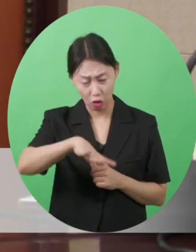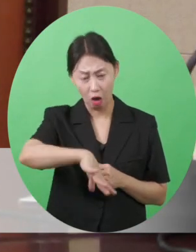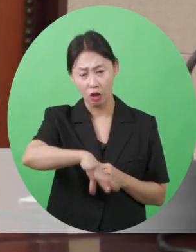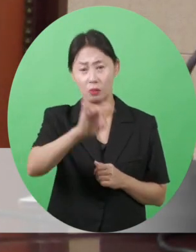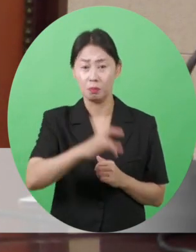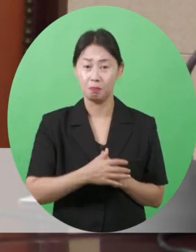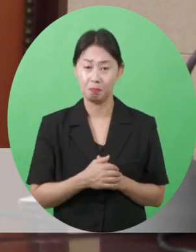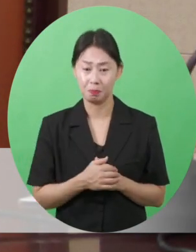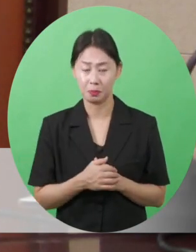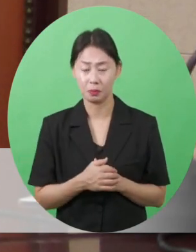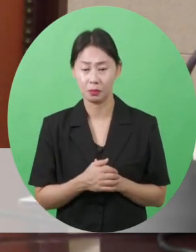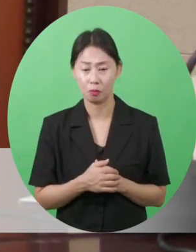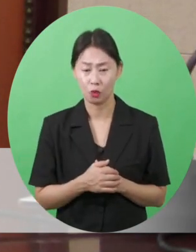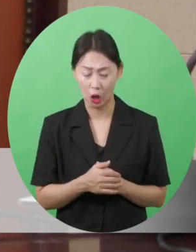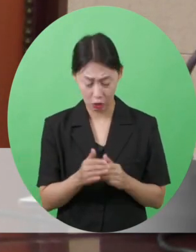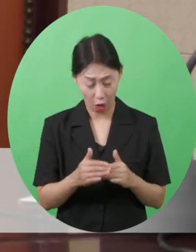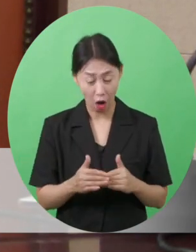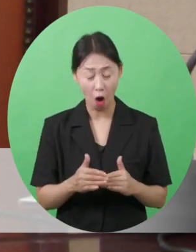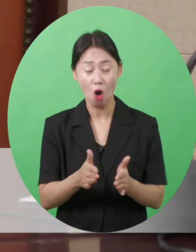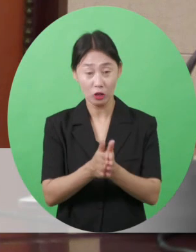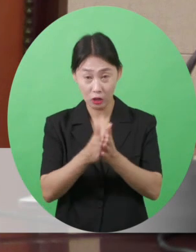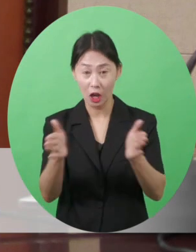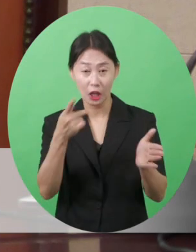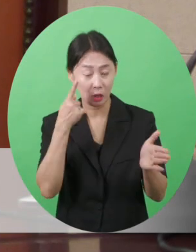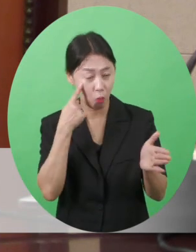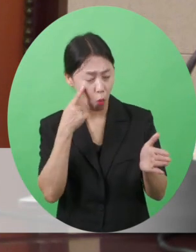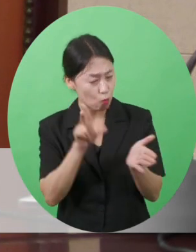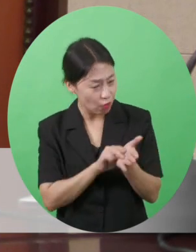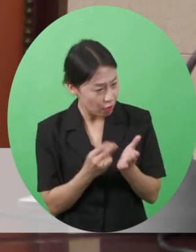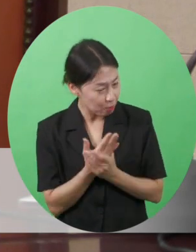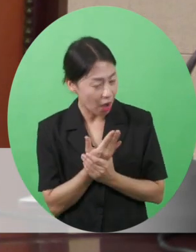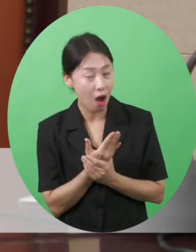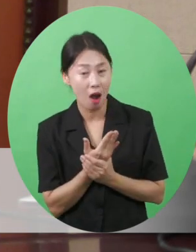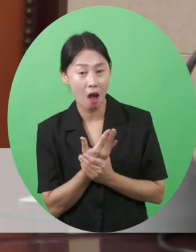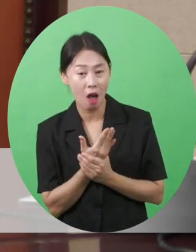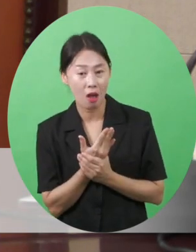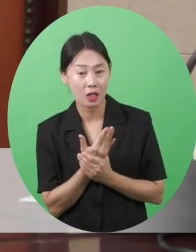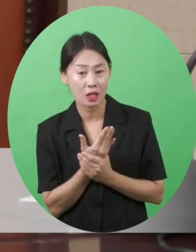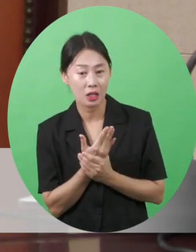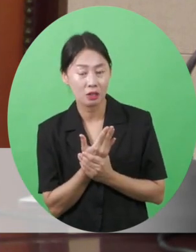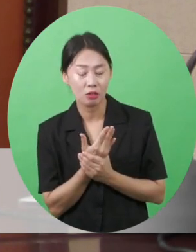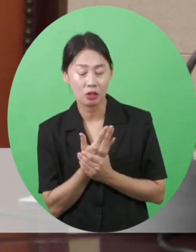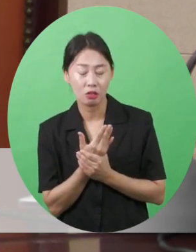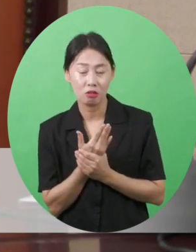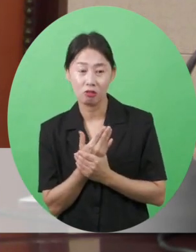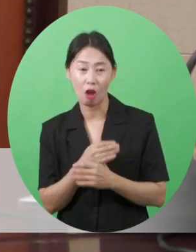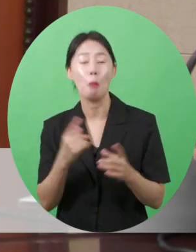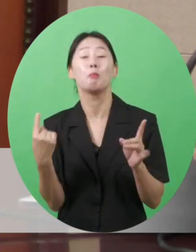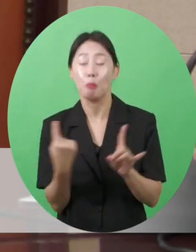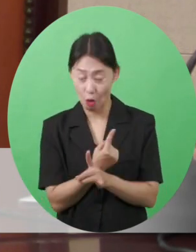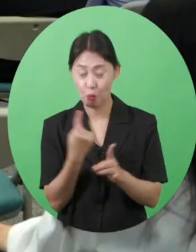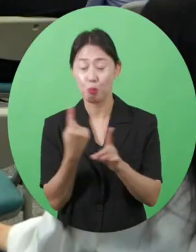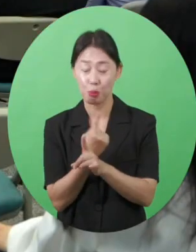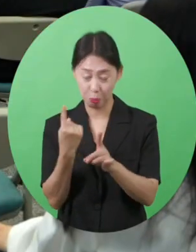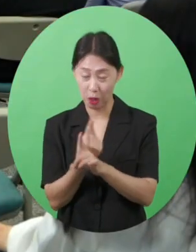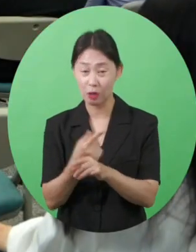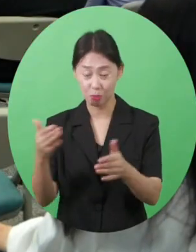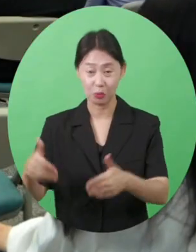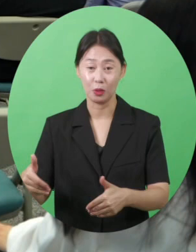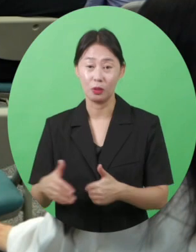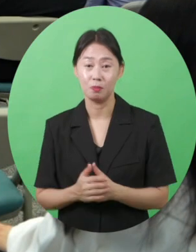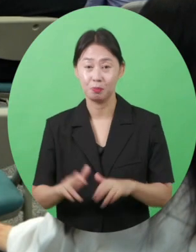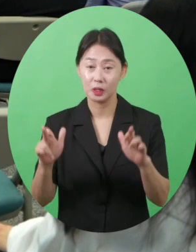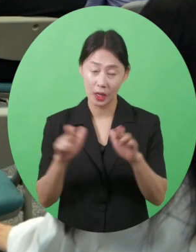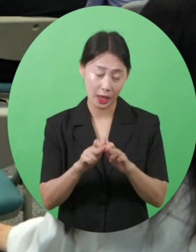처음에 좀 시행해 보고 뭔가 문제점이 있으면은 또 학대 발전시켜 나가도록 해보겠습니다. 저희가